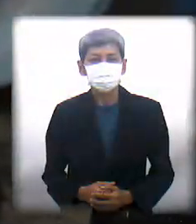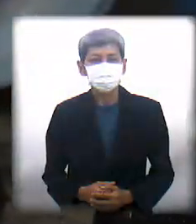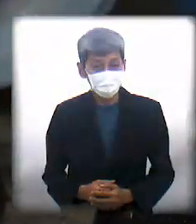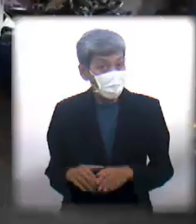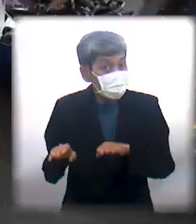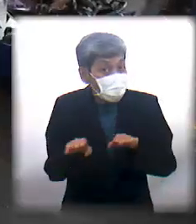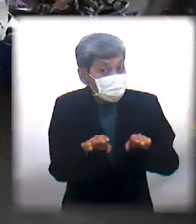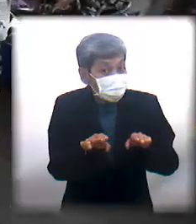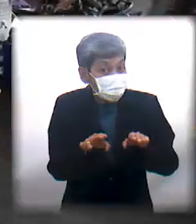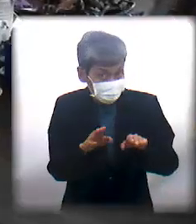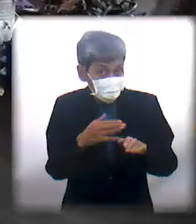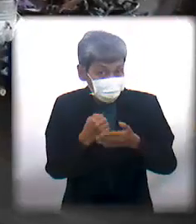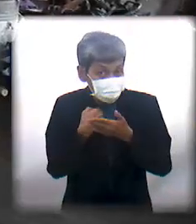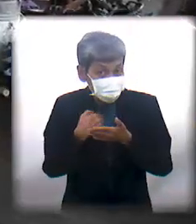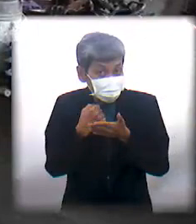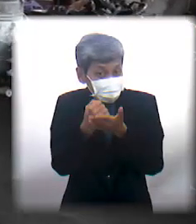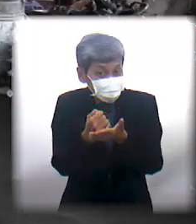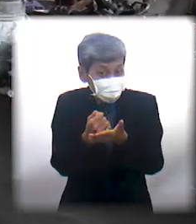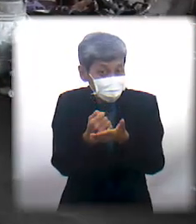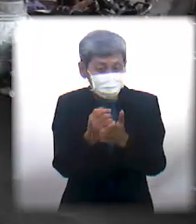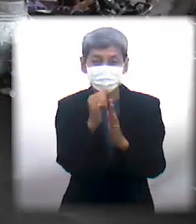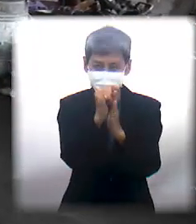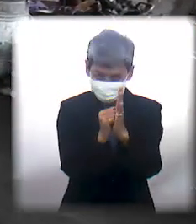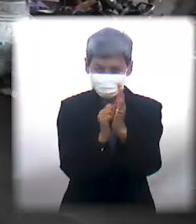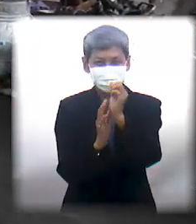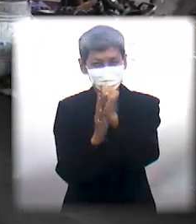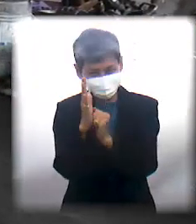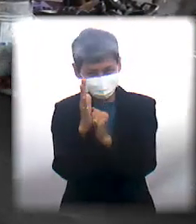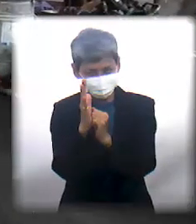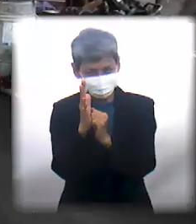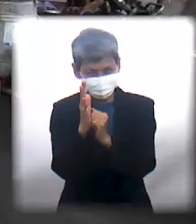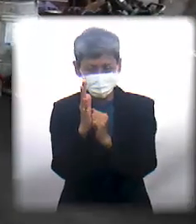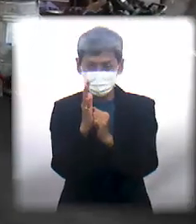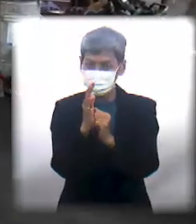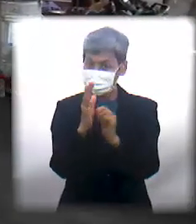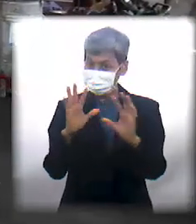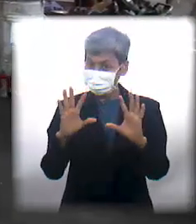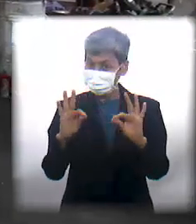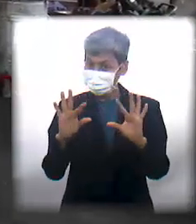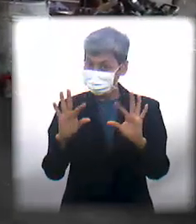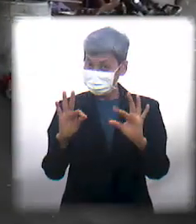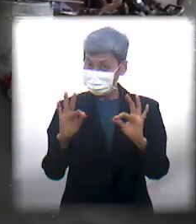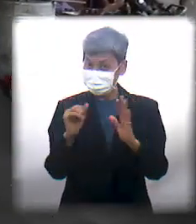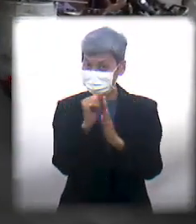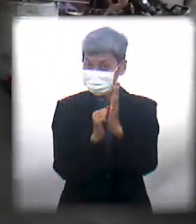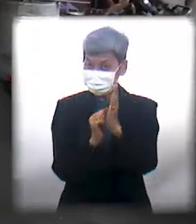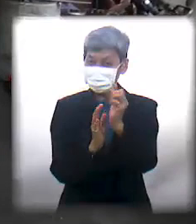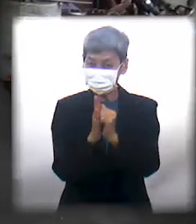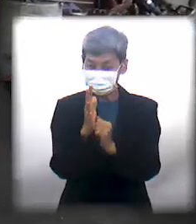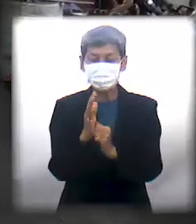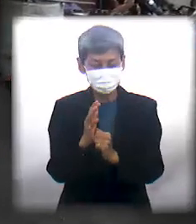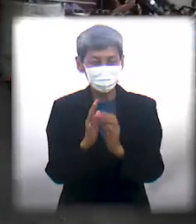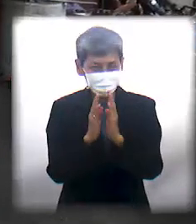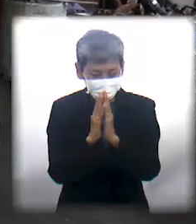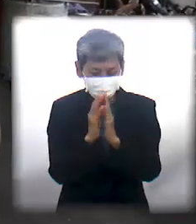พร้อมแล้วครับพี่หนูเป็นลูกมือด้วยวันนี ้ใส่ถุงมือกันก็ได้ครับ มือมันจะเลอะน้ำมันใช่ไหม ใช่แล้วมันแก้พวกนี้ต้องใช้ครับ